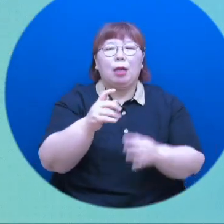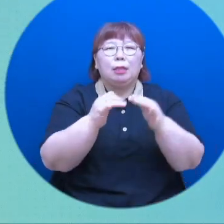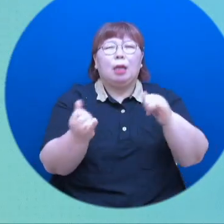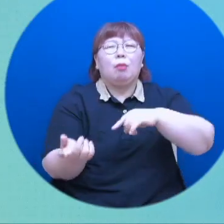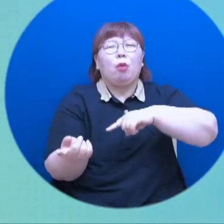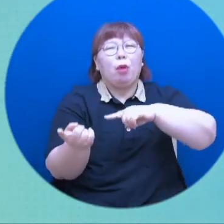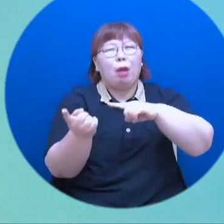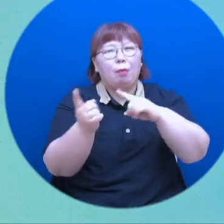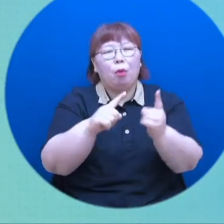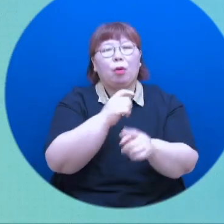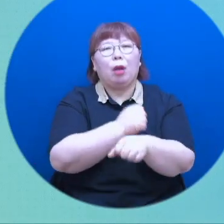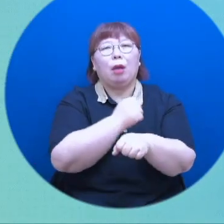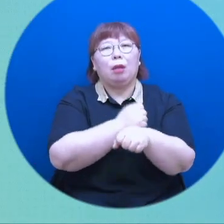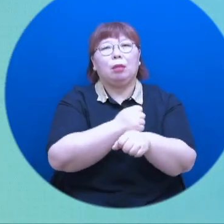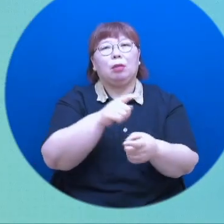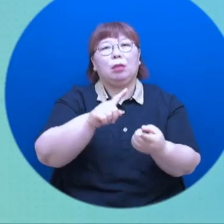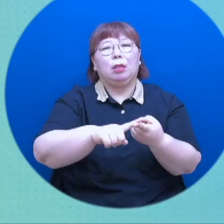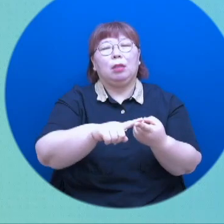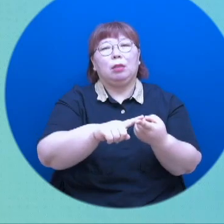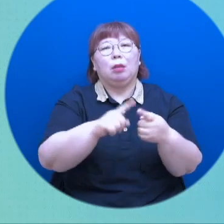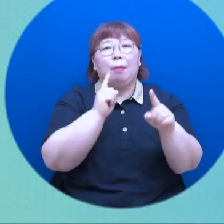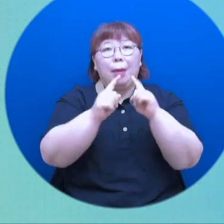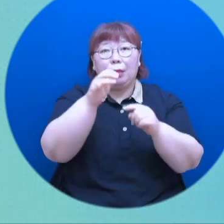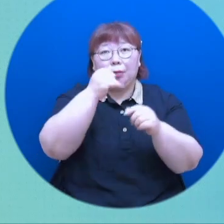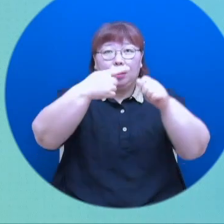회복시키느냐라고 하는 부분을 말씀해요. 첫째,